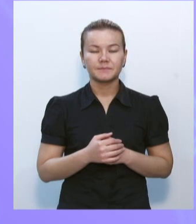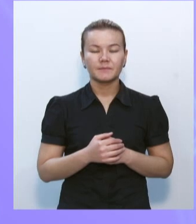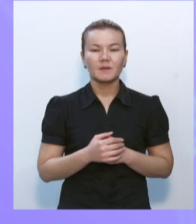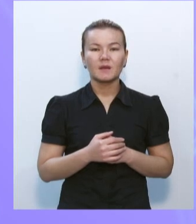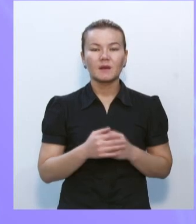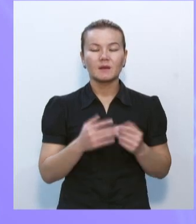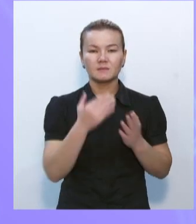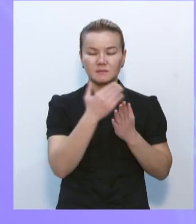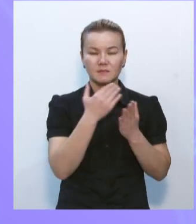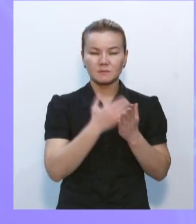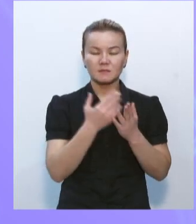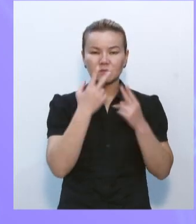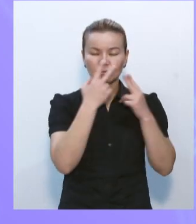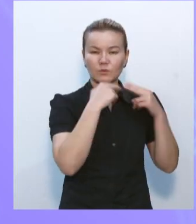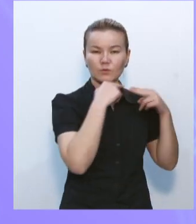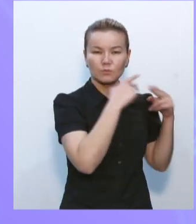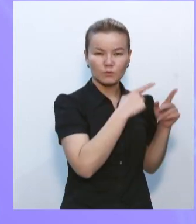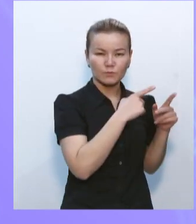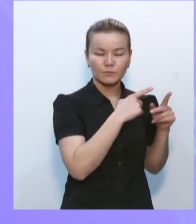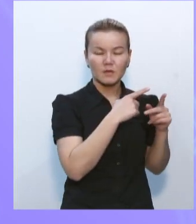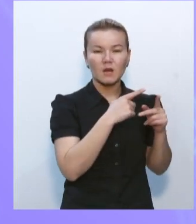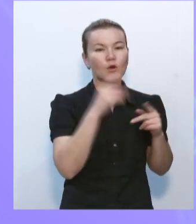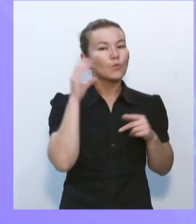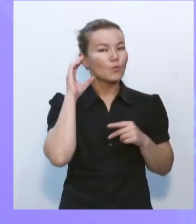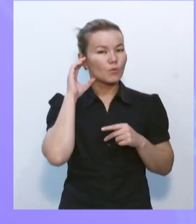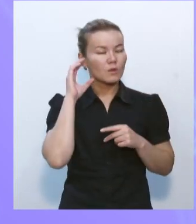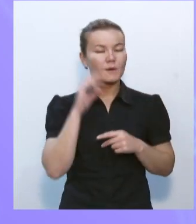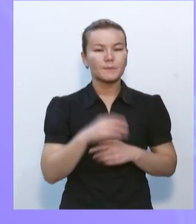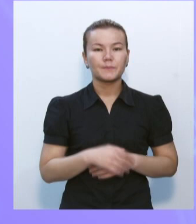Сабакты көңүл коюп уккула.